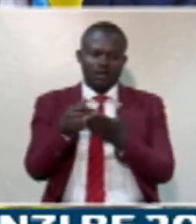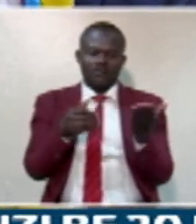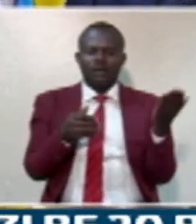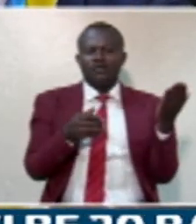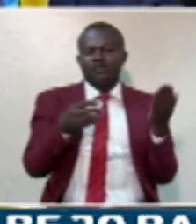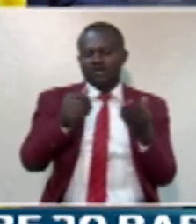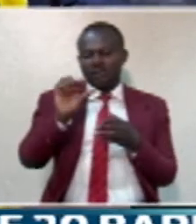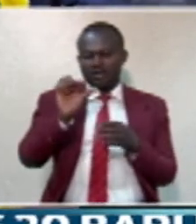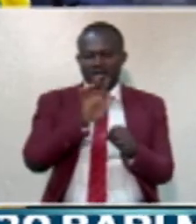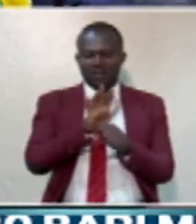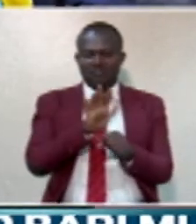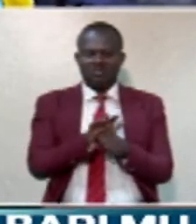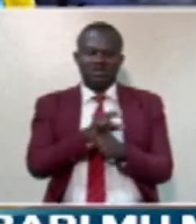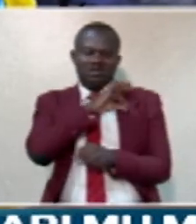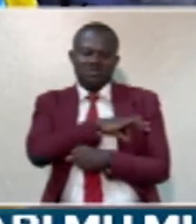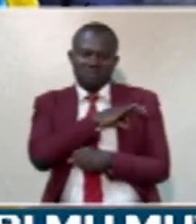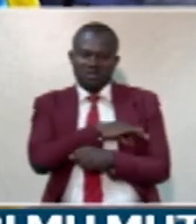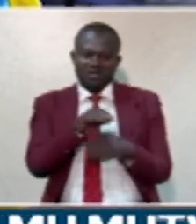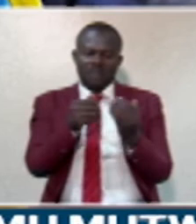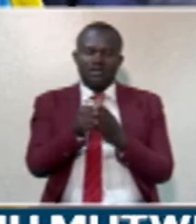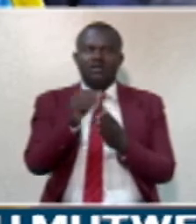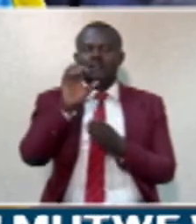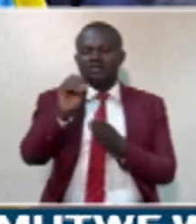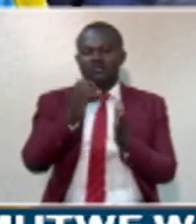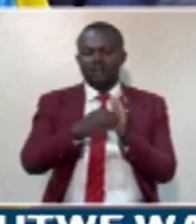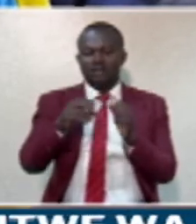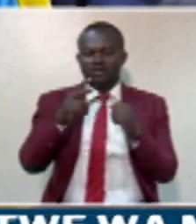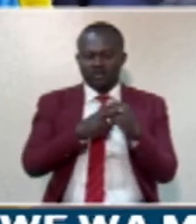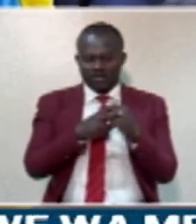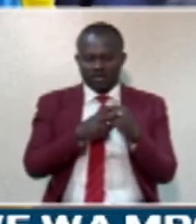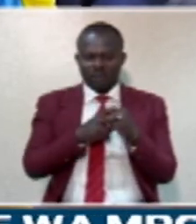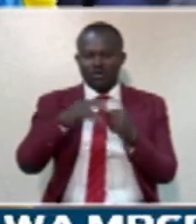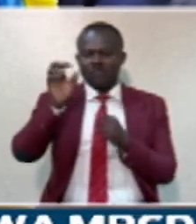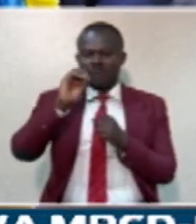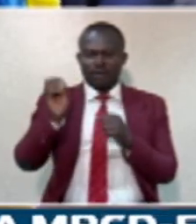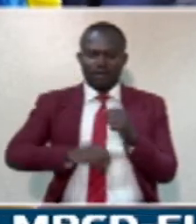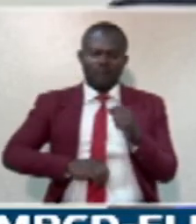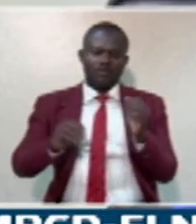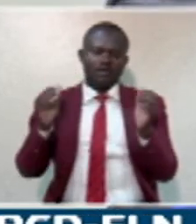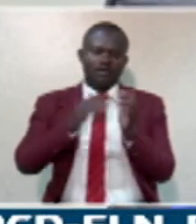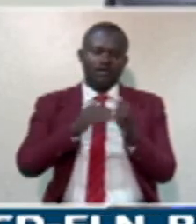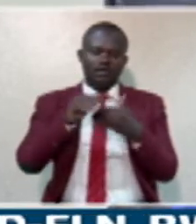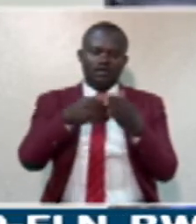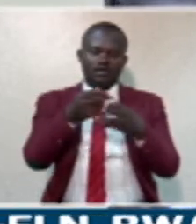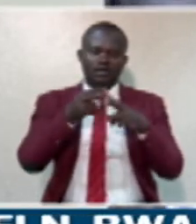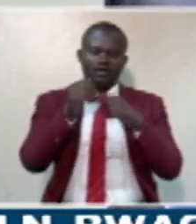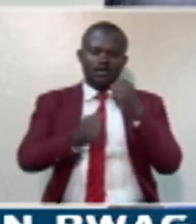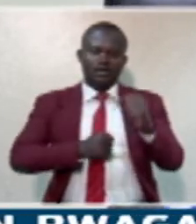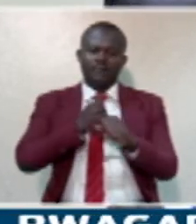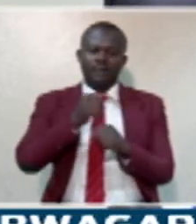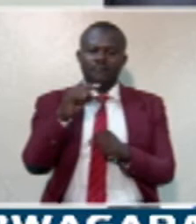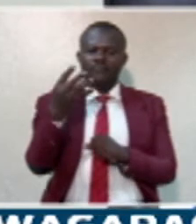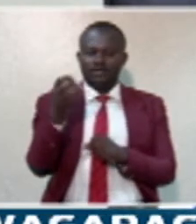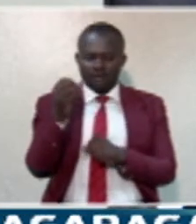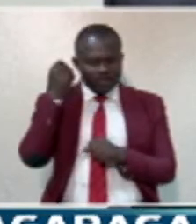uhendutse cyane ni inyungu ni 0.7% ku ijana akaba ari inguzanyo y'imyaka 40 ni